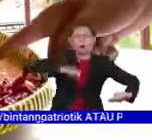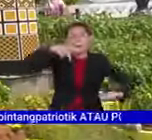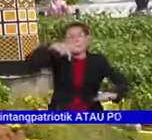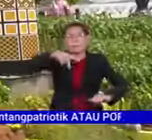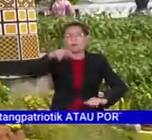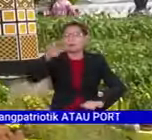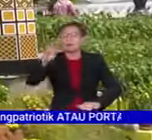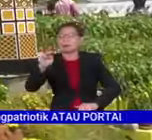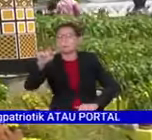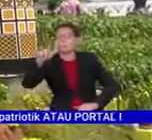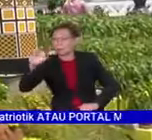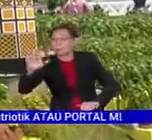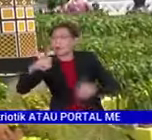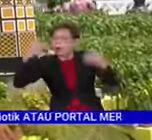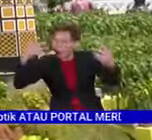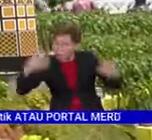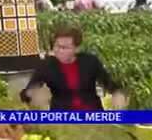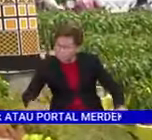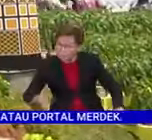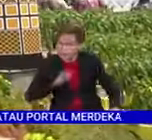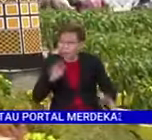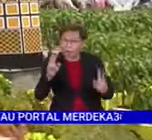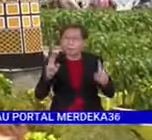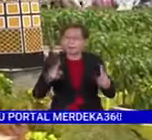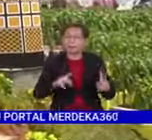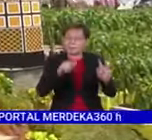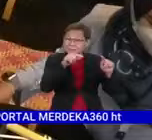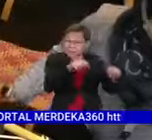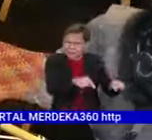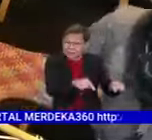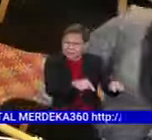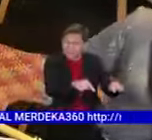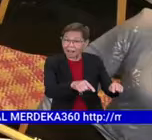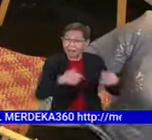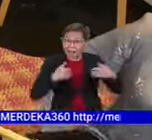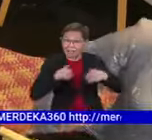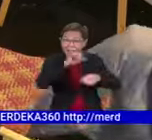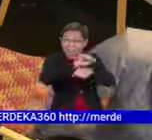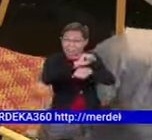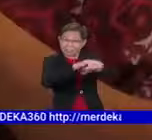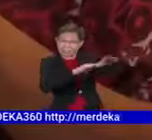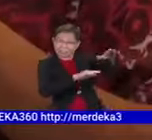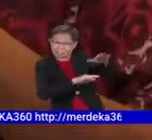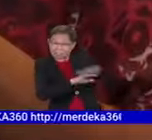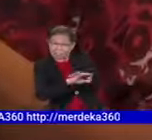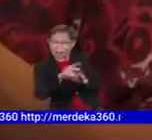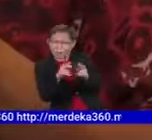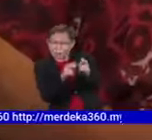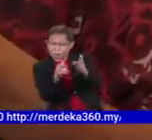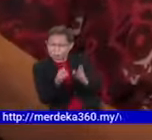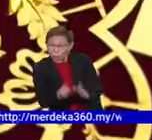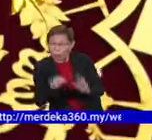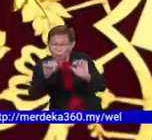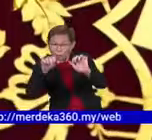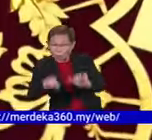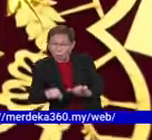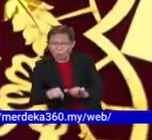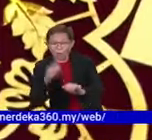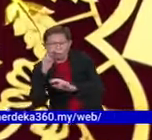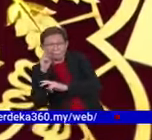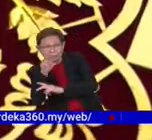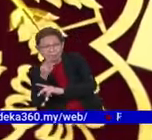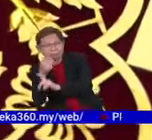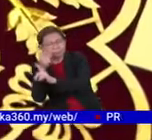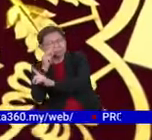Ramlee. Selepas itu, saya ke Pavilion Perak. Di sini terdapat juga kraf tangan dari usahawan yang boleh anda